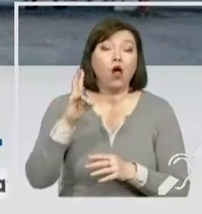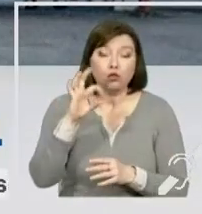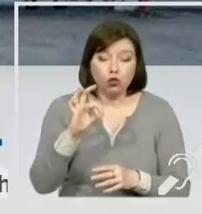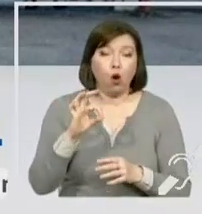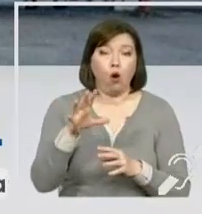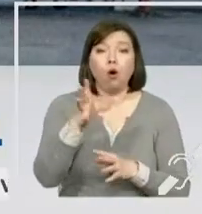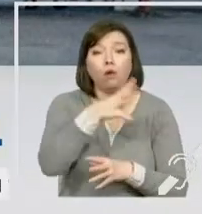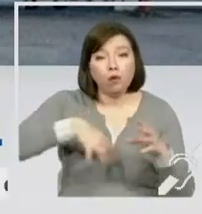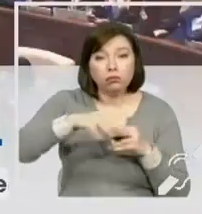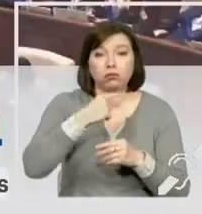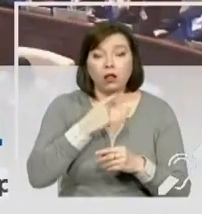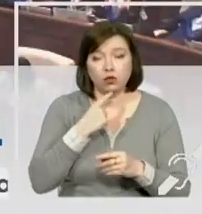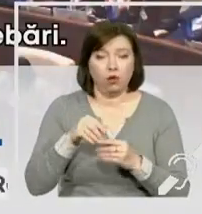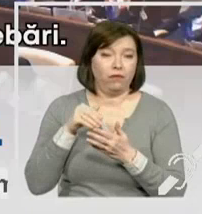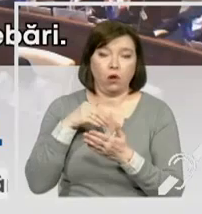de plen.